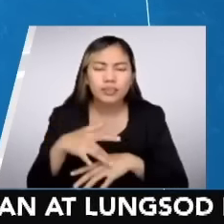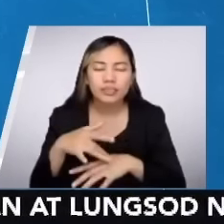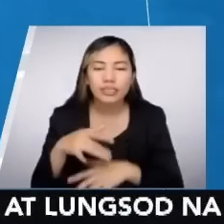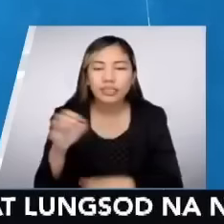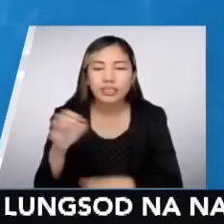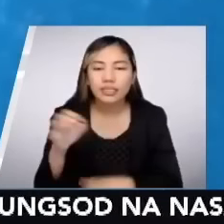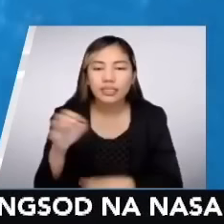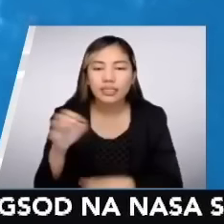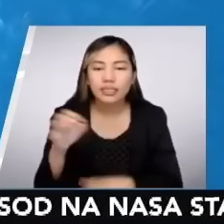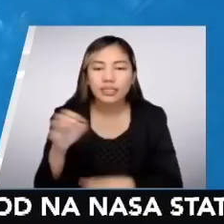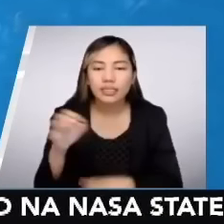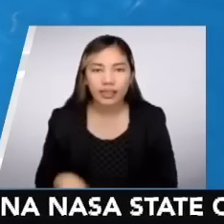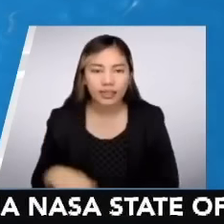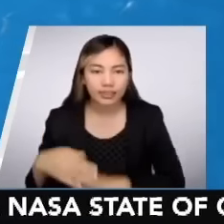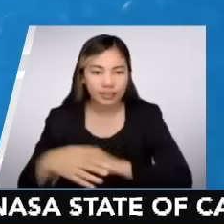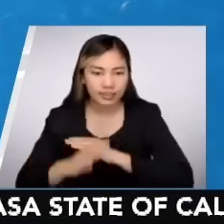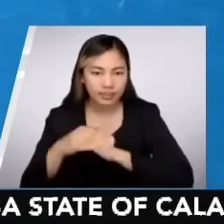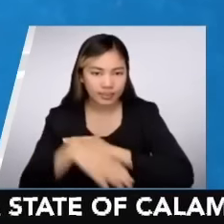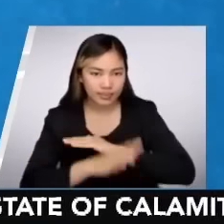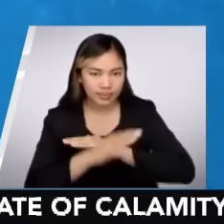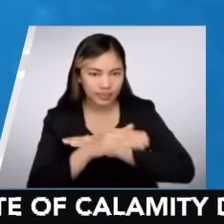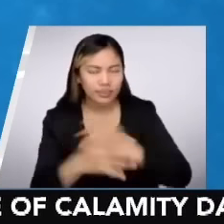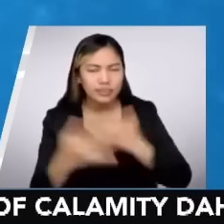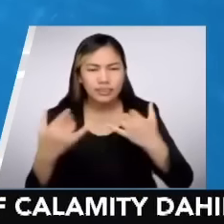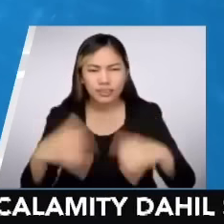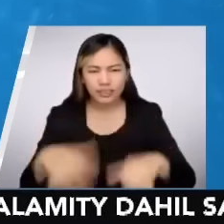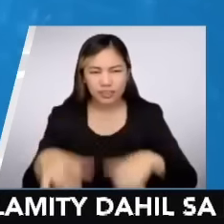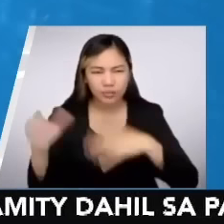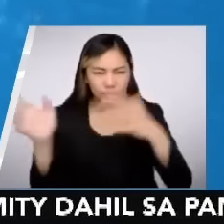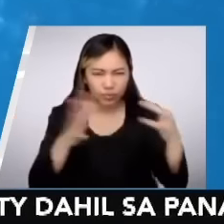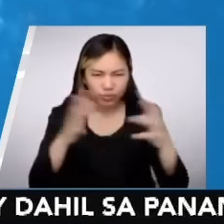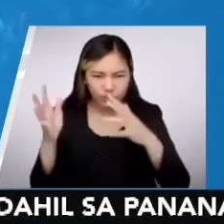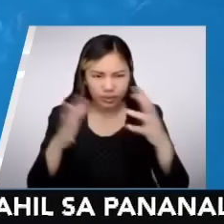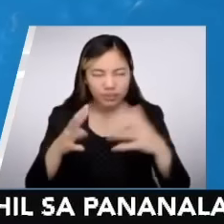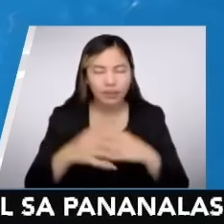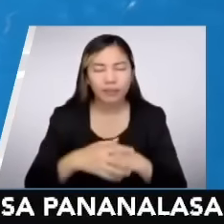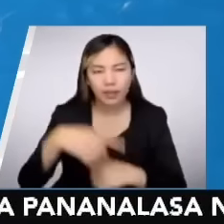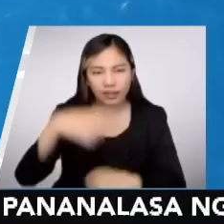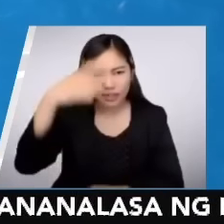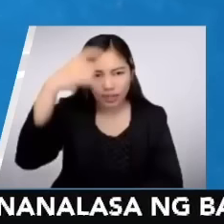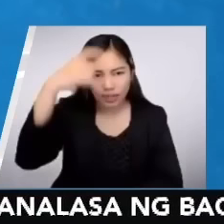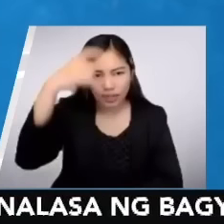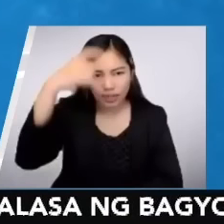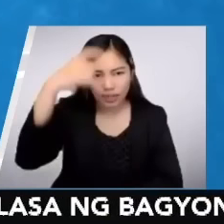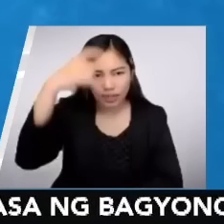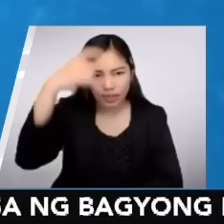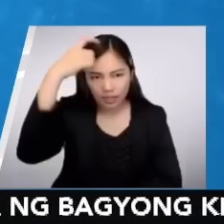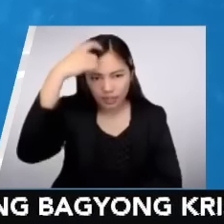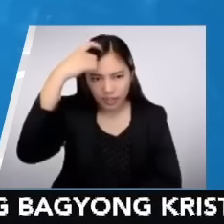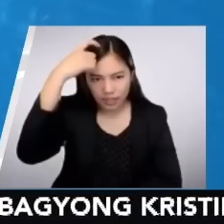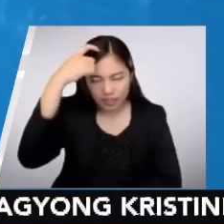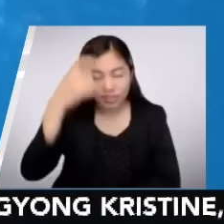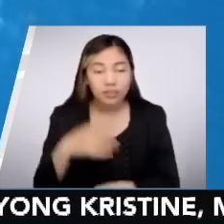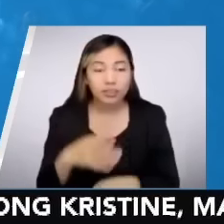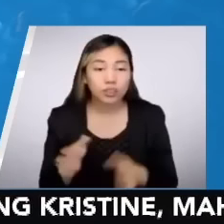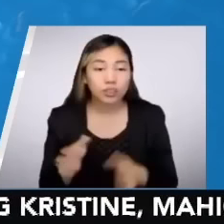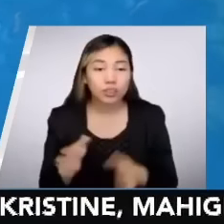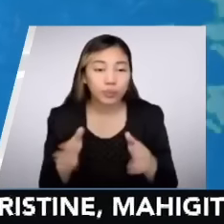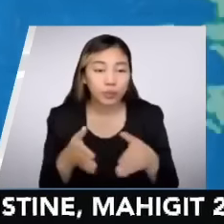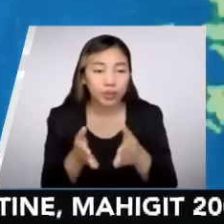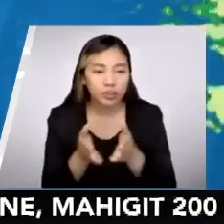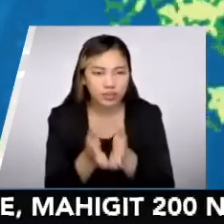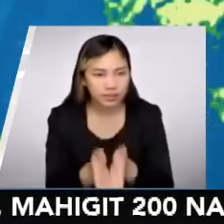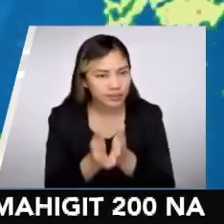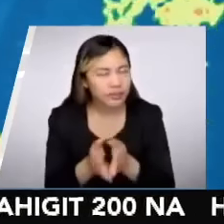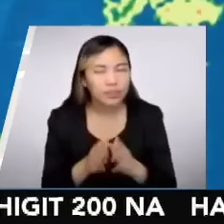nasabing bagyo ang mga dagat sa Batanes. Kaya pinapayuhan ang maliliit na sasakyang pandagat doon na huwag munang pumalaot.